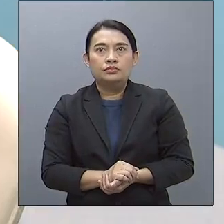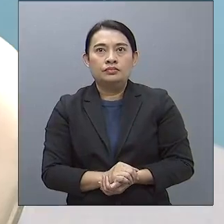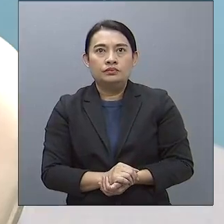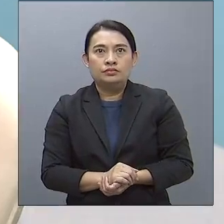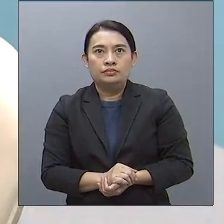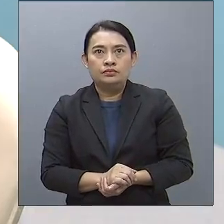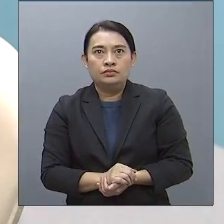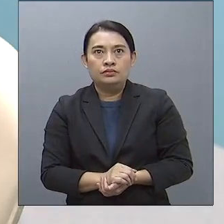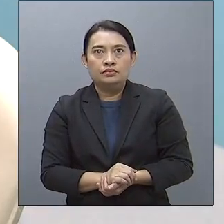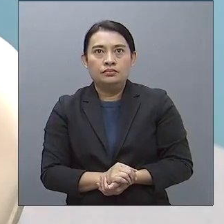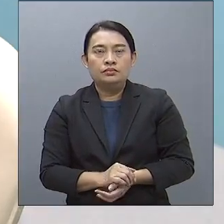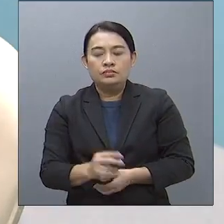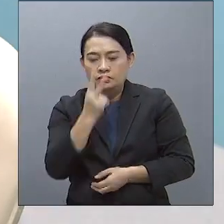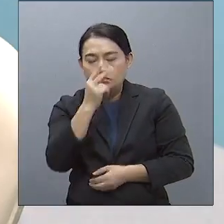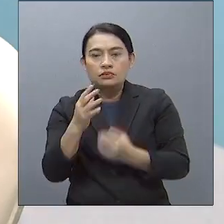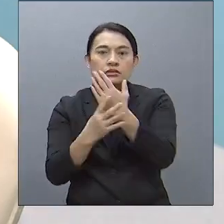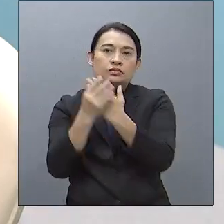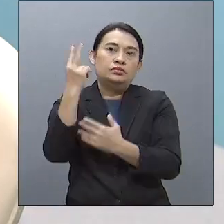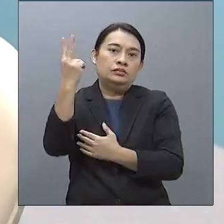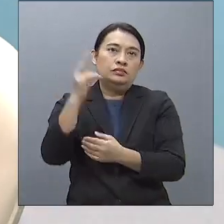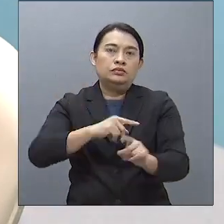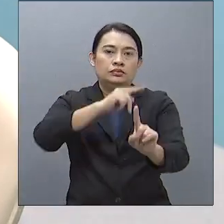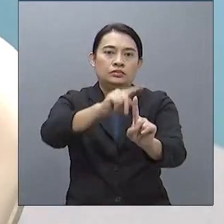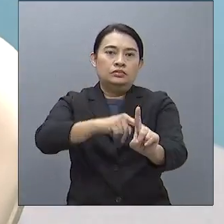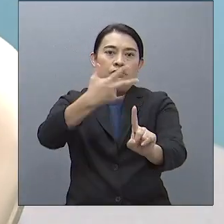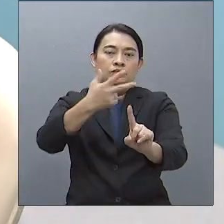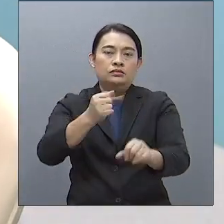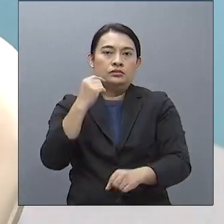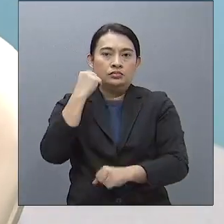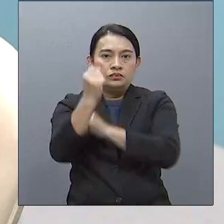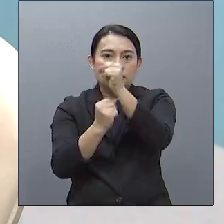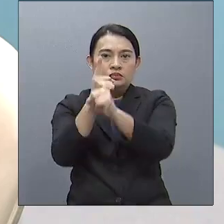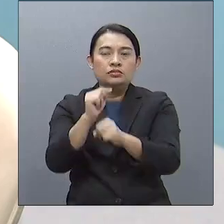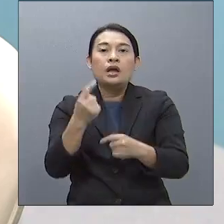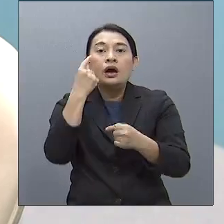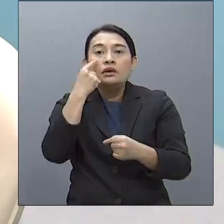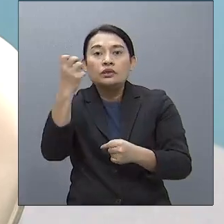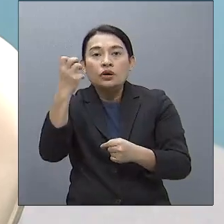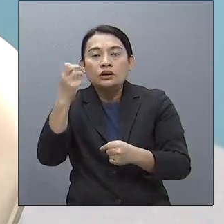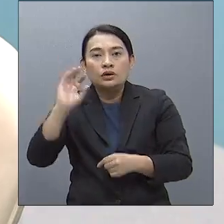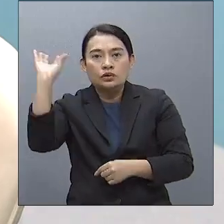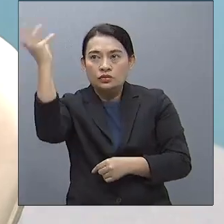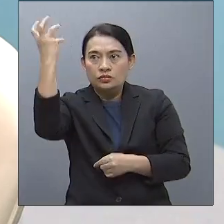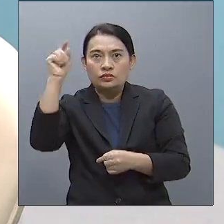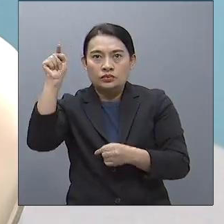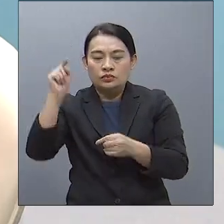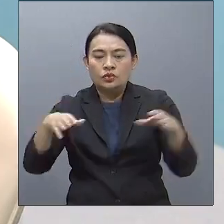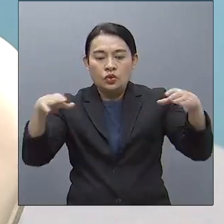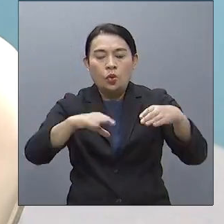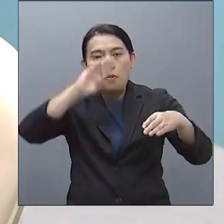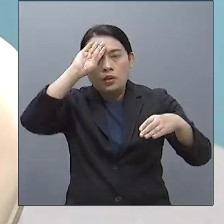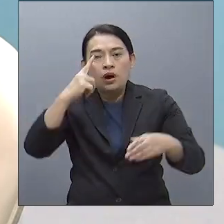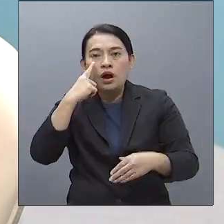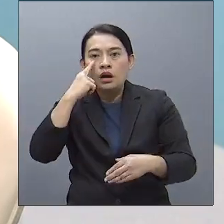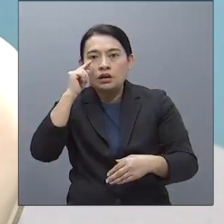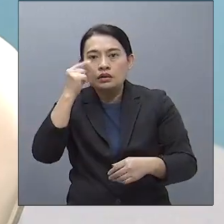ข่าวนี้ได้ยังไงสัปดาห์ที่2เดือนมีนาคมทุกปีคุณผู้ชมเป็นสัปดาห์ต้อหินโลกนะคะเมื่อสัปดาห์ที่ผ่านมาก็มีกลุ่มผู้ป่วยต้อหินรณ